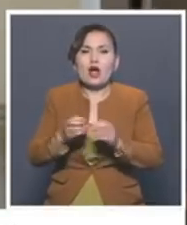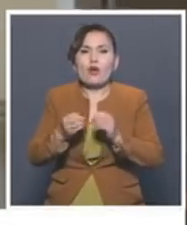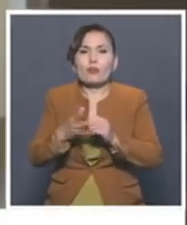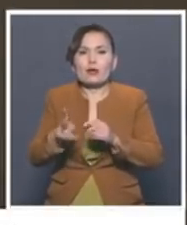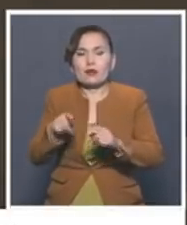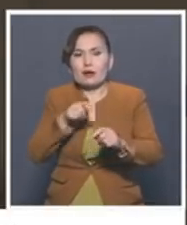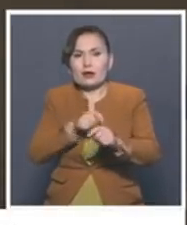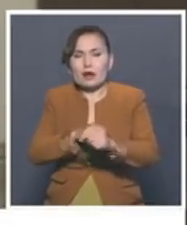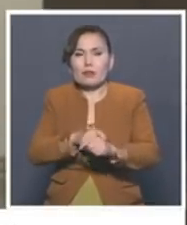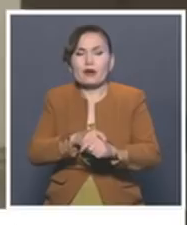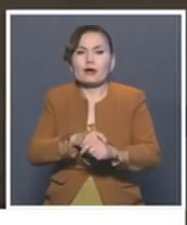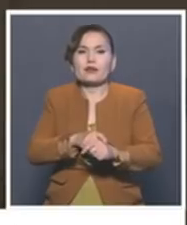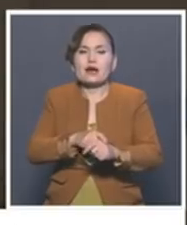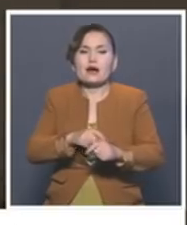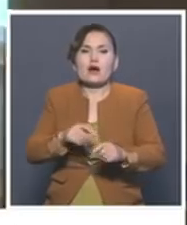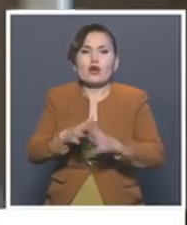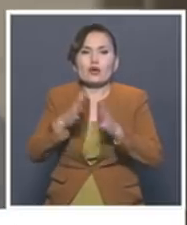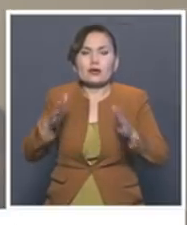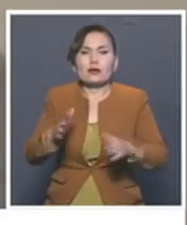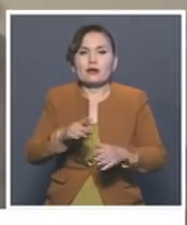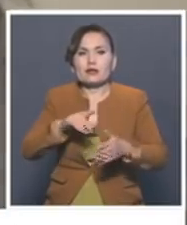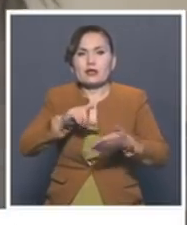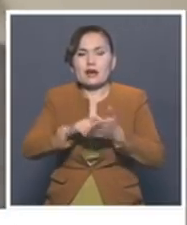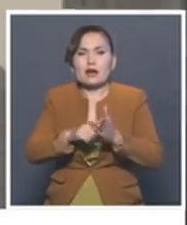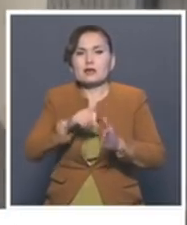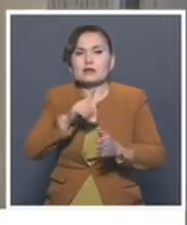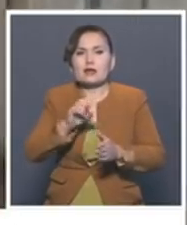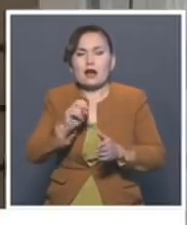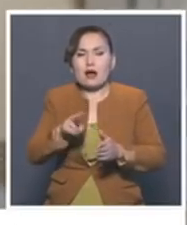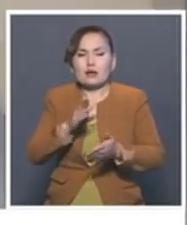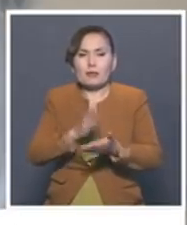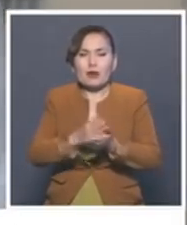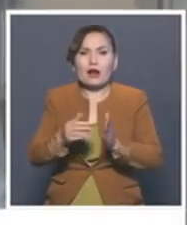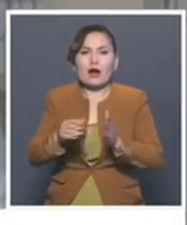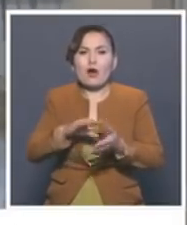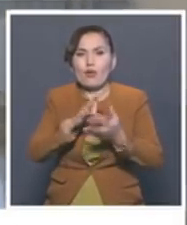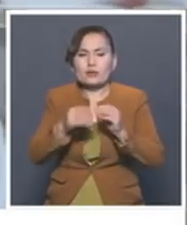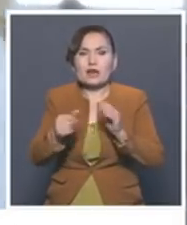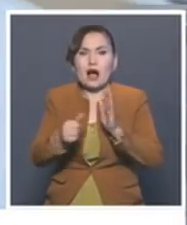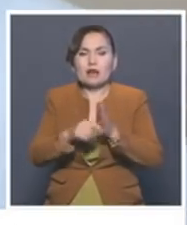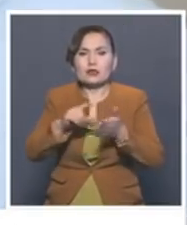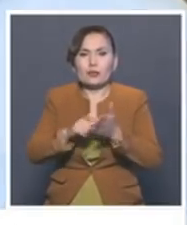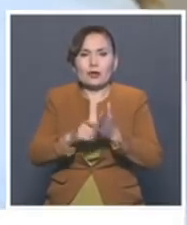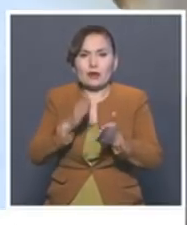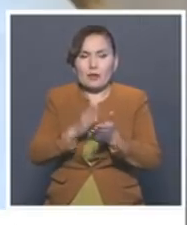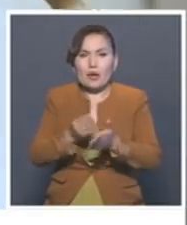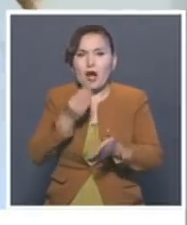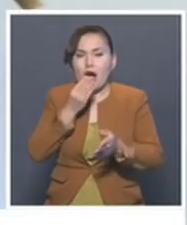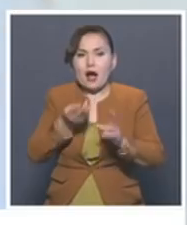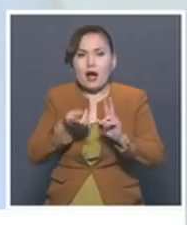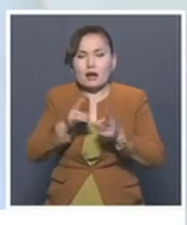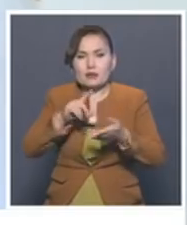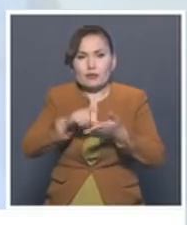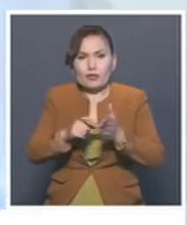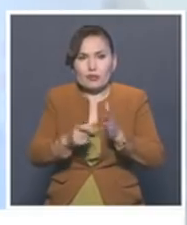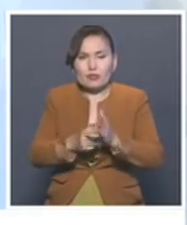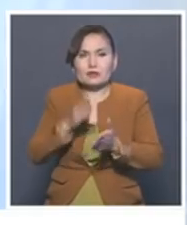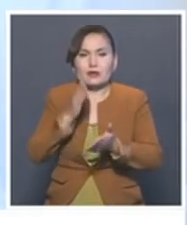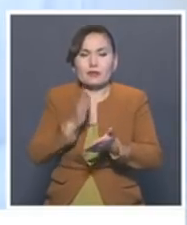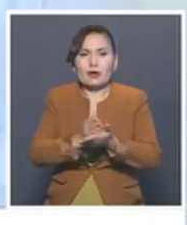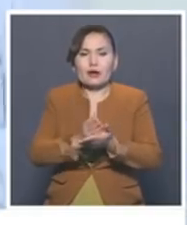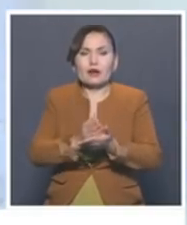болатын залы бар. Жалпы айтқанда 6 бөлме, соның бірі мінекей ас бөлмесі. Ас бөлмесінде мынандай